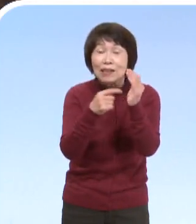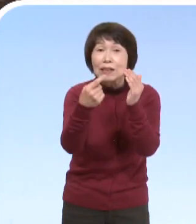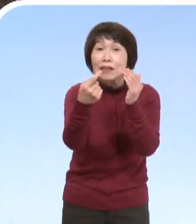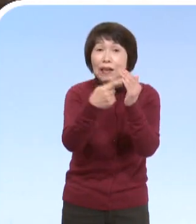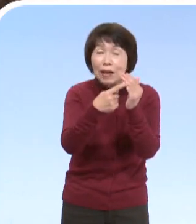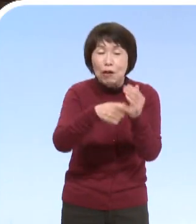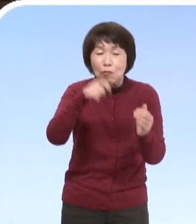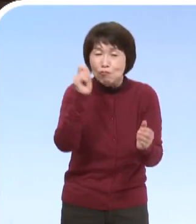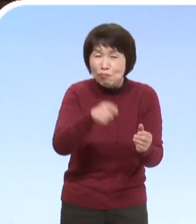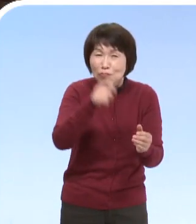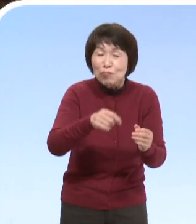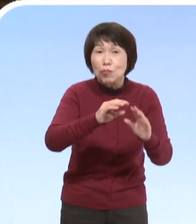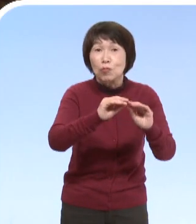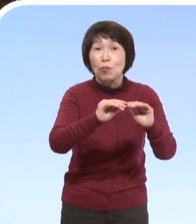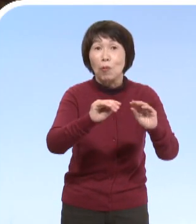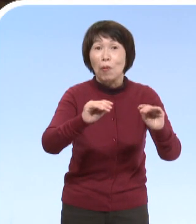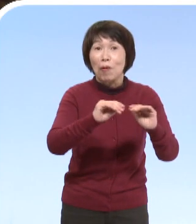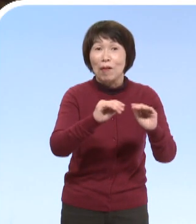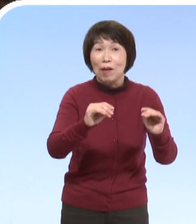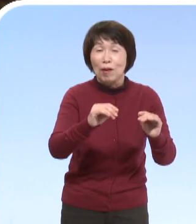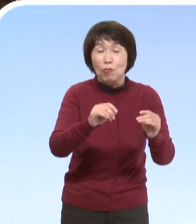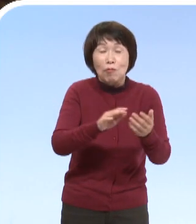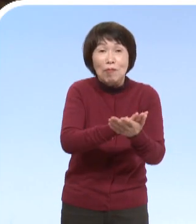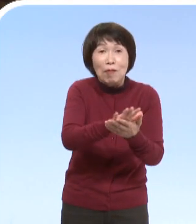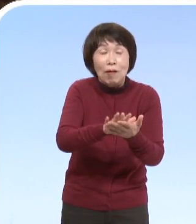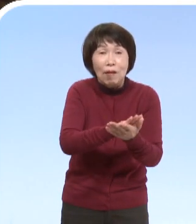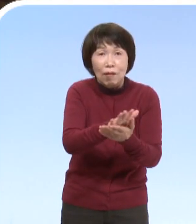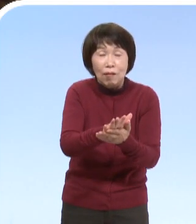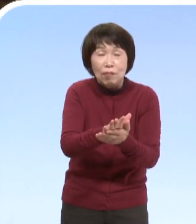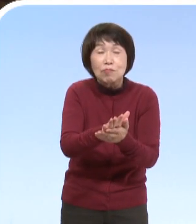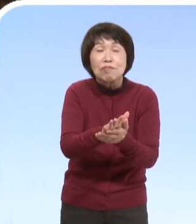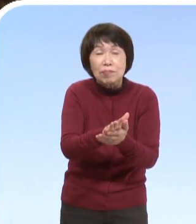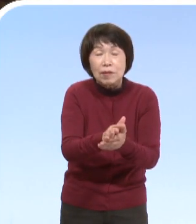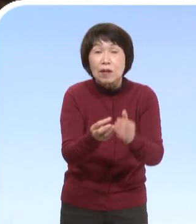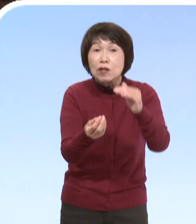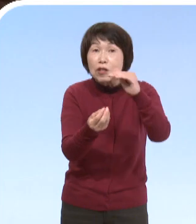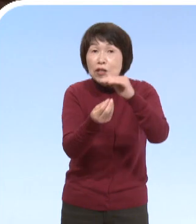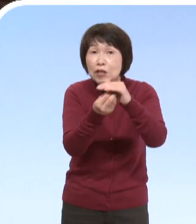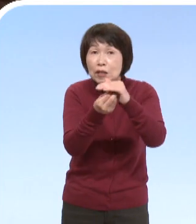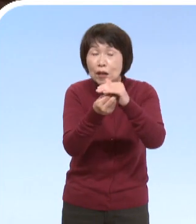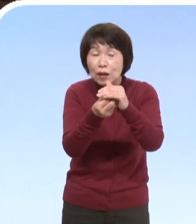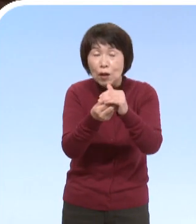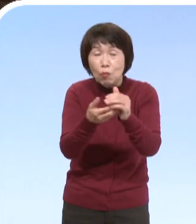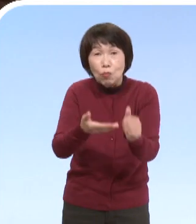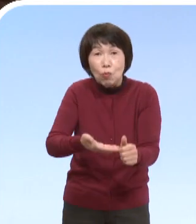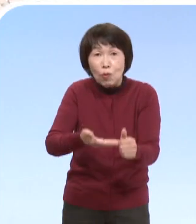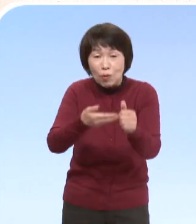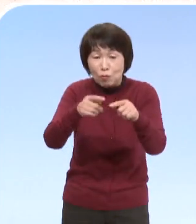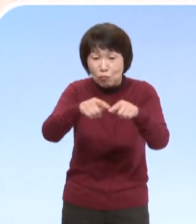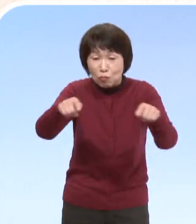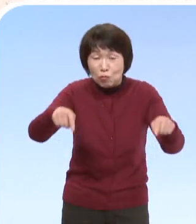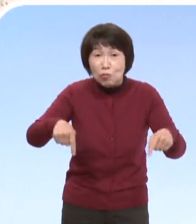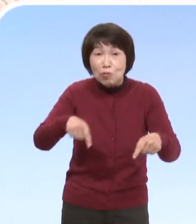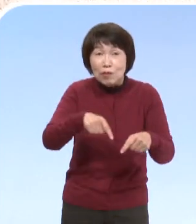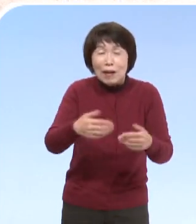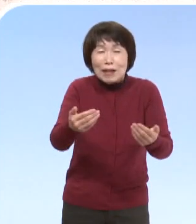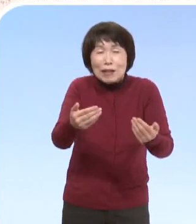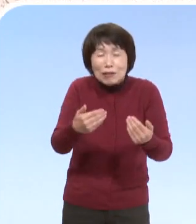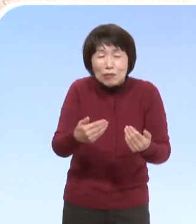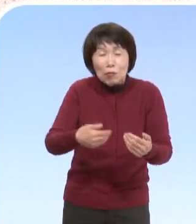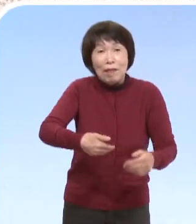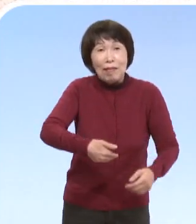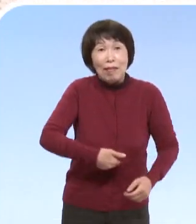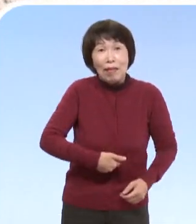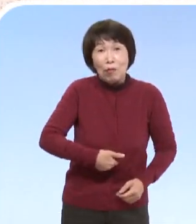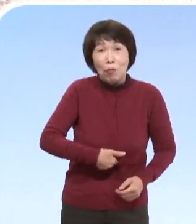なんですね。 実は椎茸の菌床を作る上で必要とされる成分が、カキの殻にはた